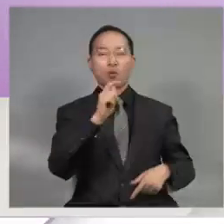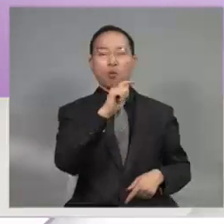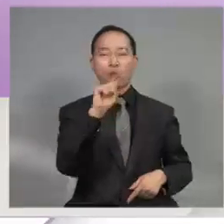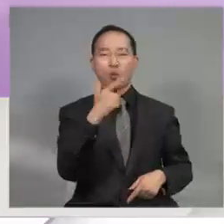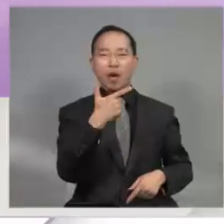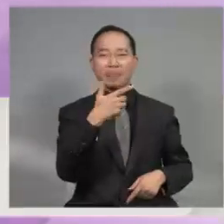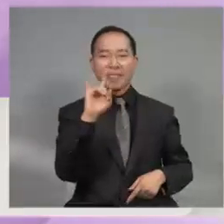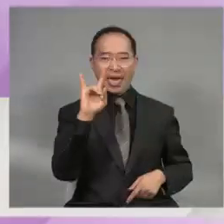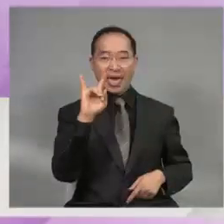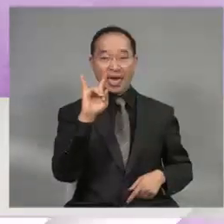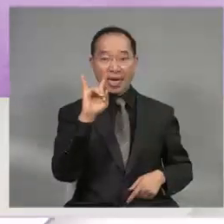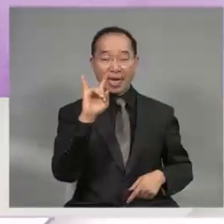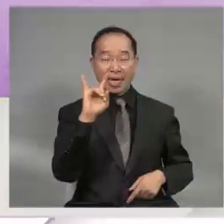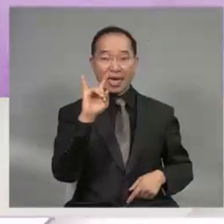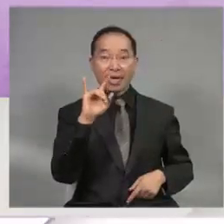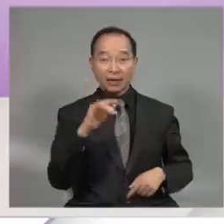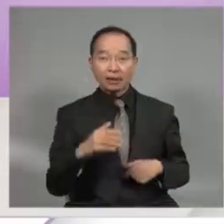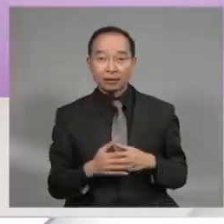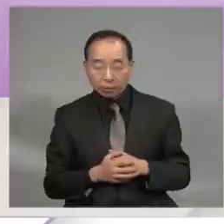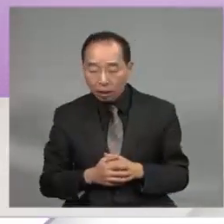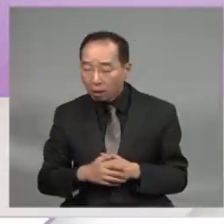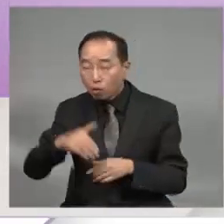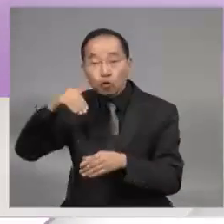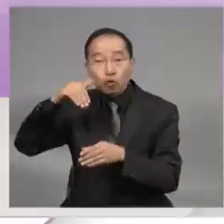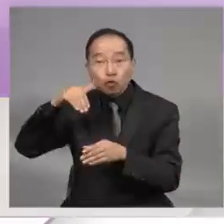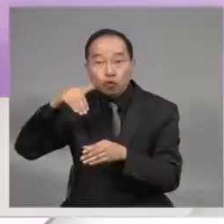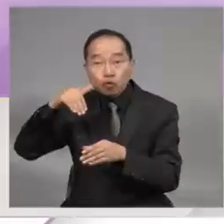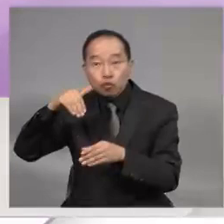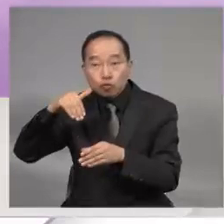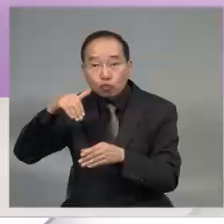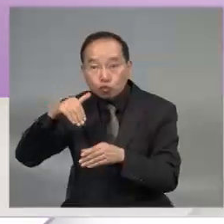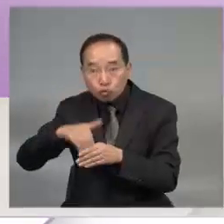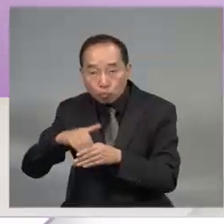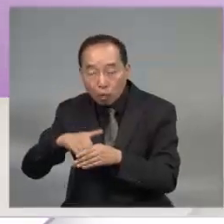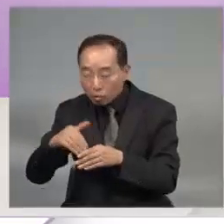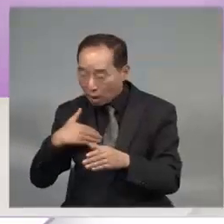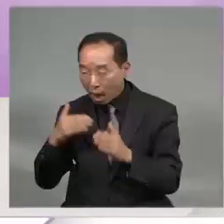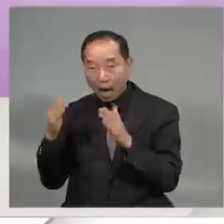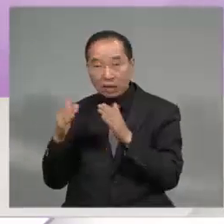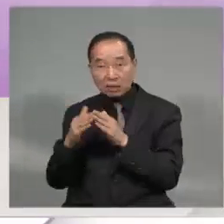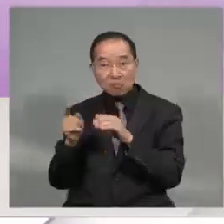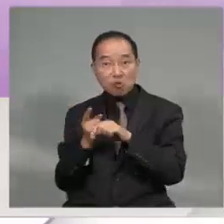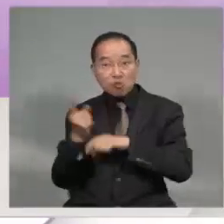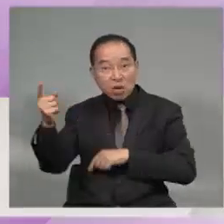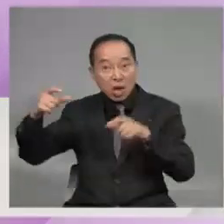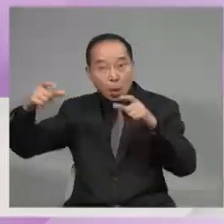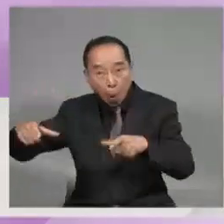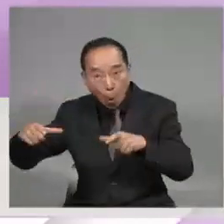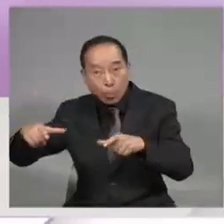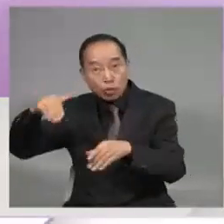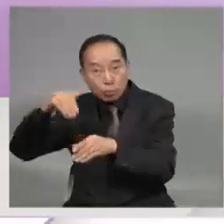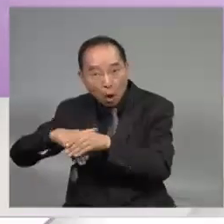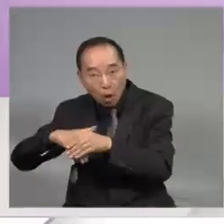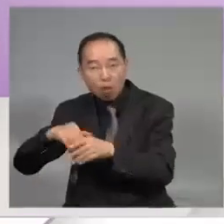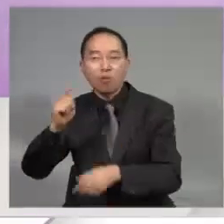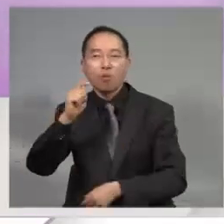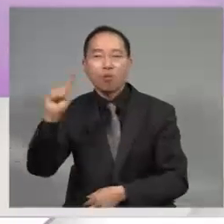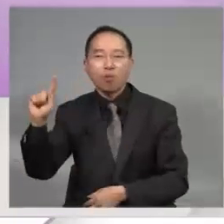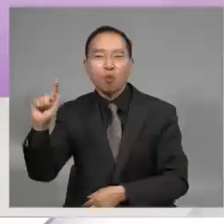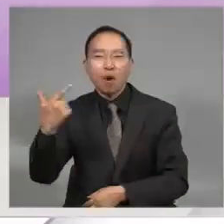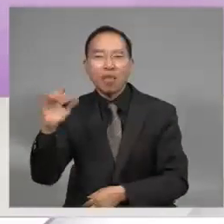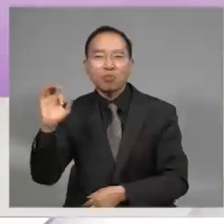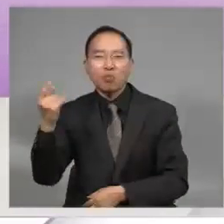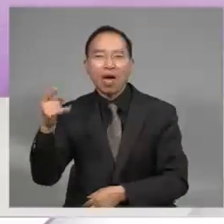지역 내에서 거주하시는데 그 투표소에서 투표하시는 분들은 관외 사전 투표인이 되시는 겁니다. 네. 네. 자, 이렇게